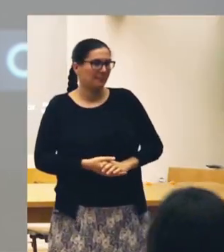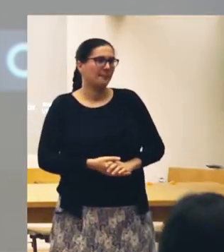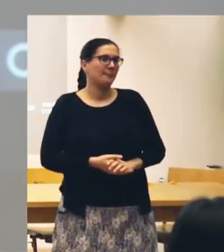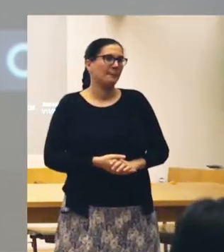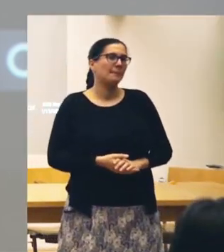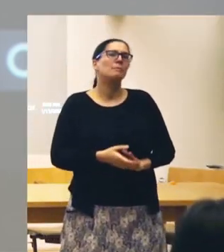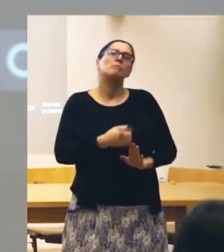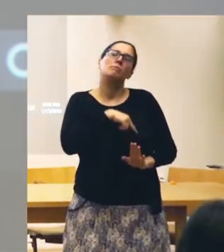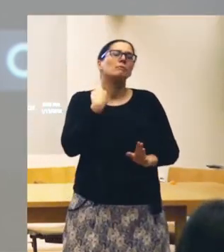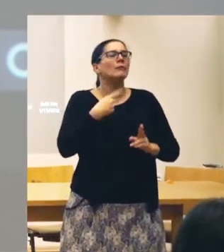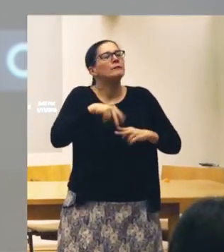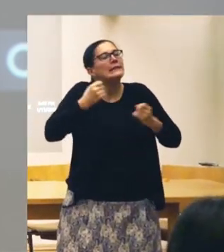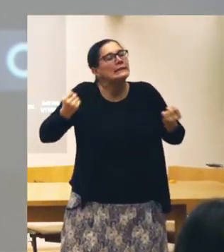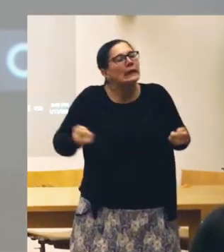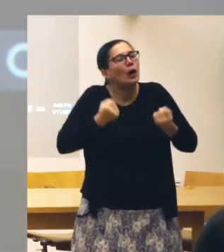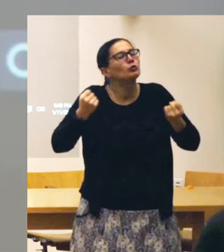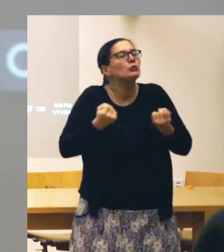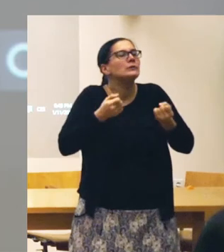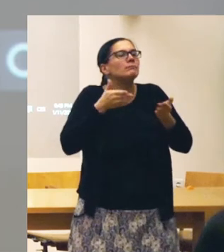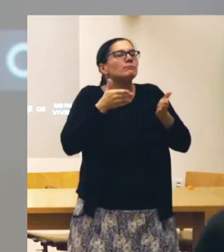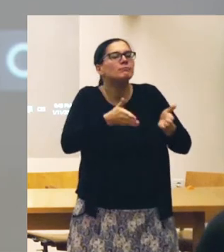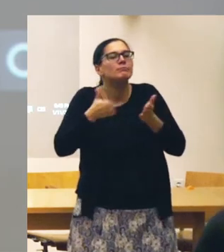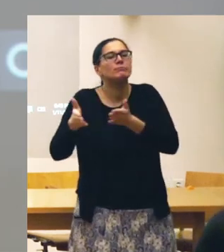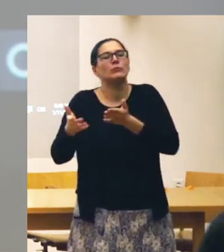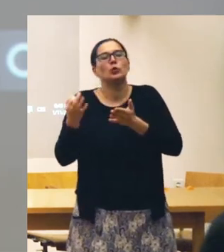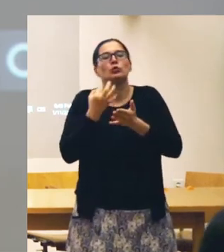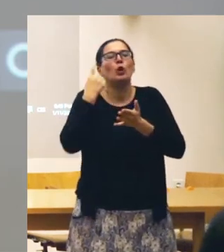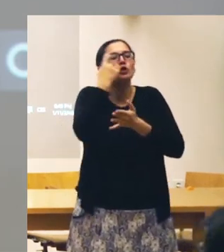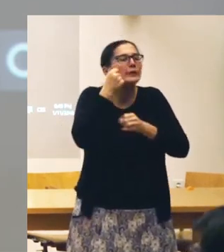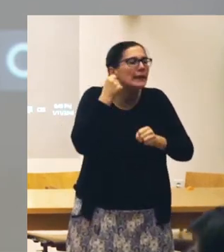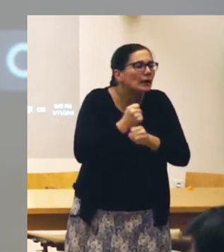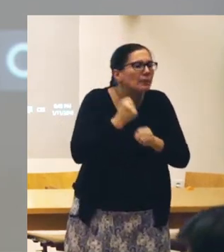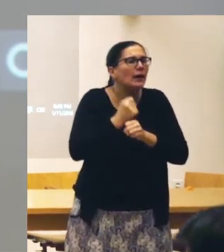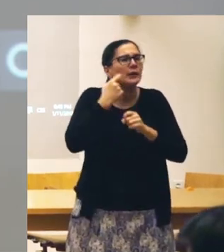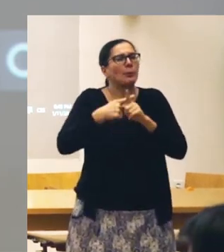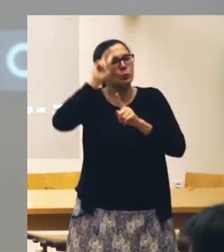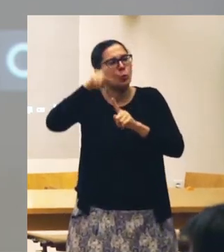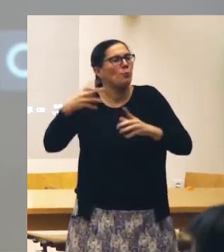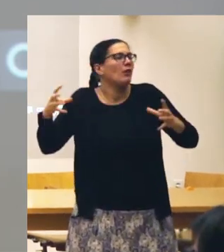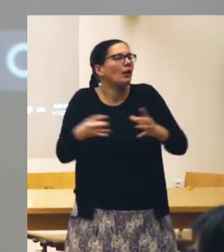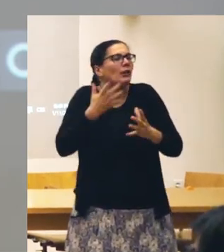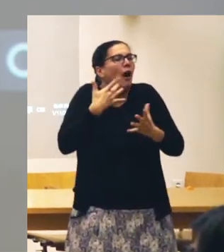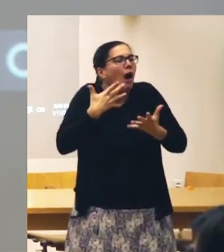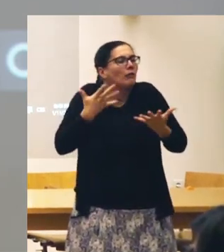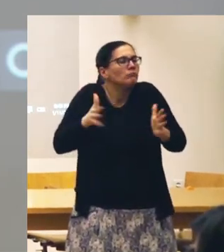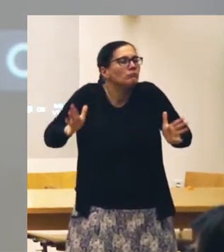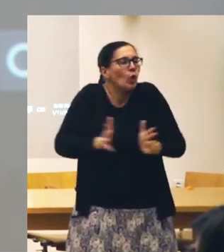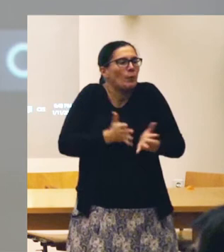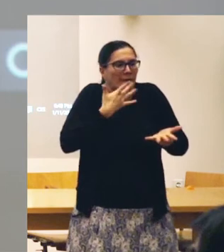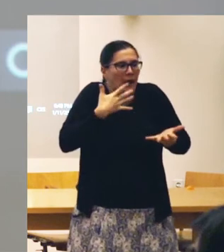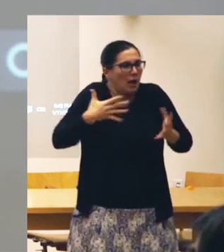kde sa snažíme vlastne venovať rôznym prienikom sociálnej praxe, umenia. Zároveň sme